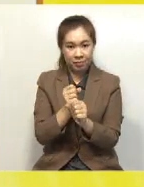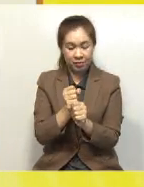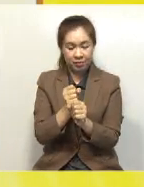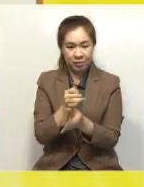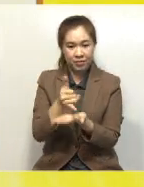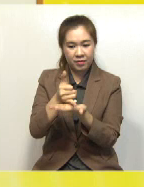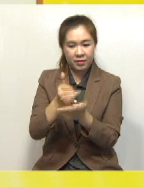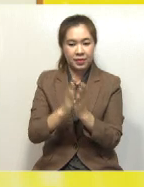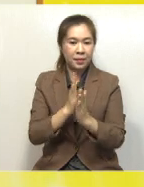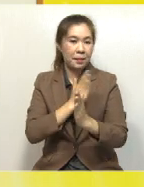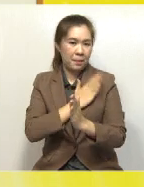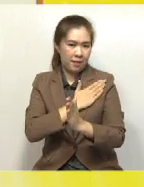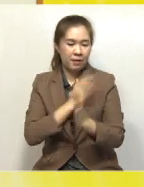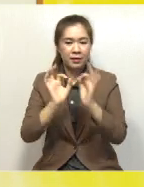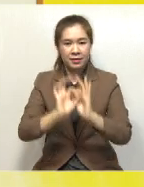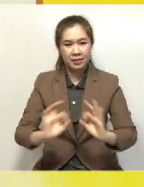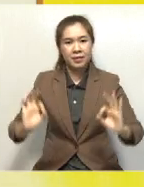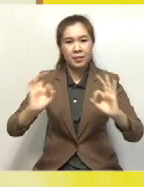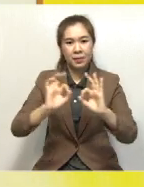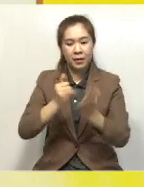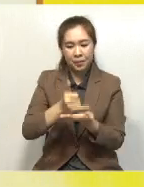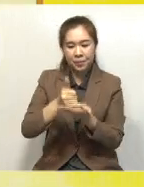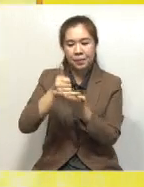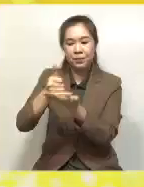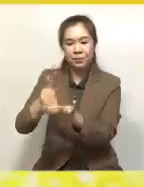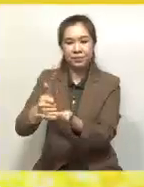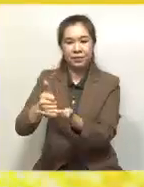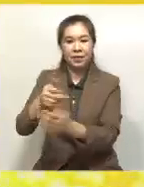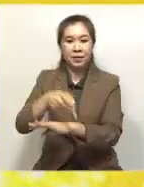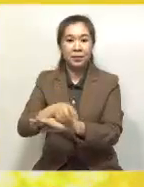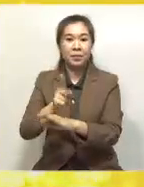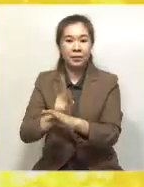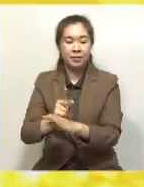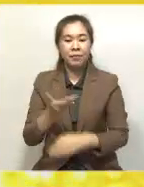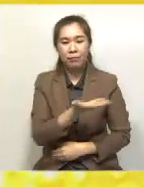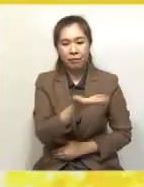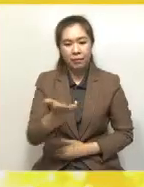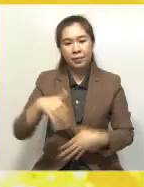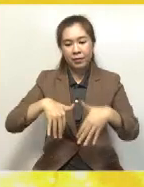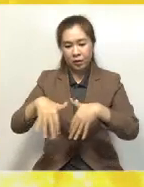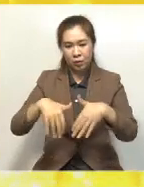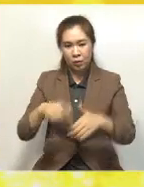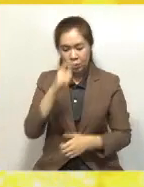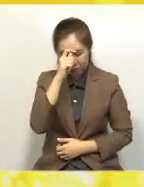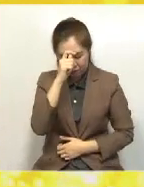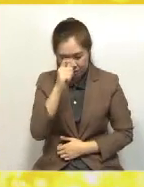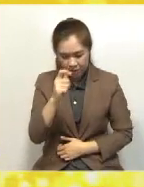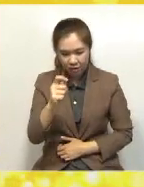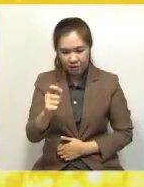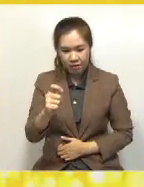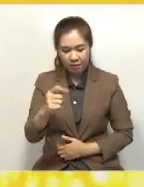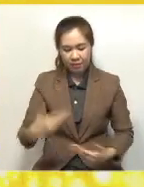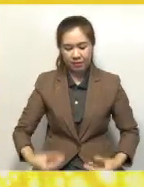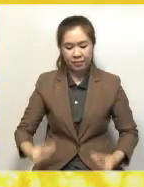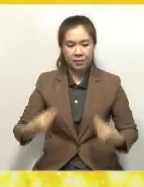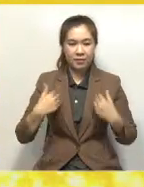พระพุทธรูปสำคัญไปประดิษฐานเป็นพระประธานในพิธีเพื่อให้ประชาชนได้สักการะอันจะเป็นมงคล